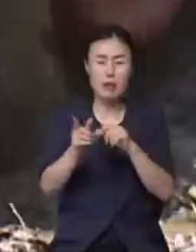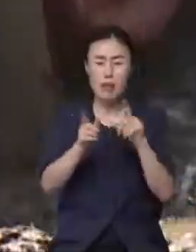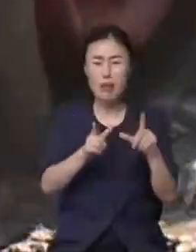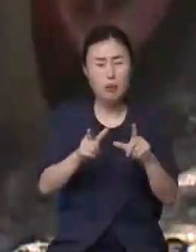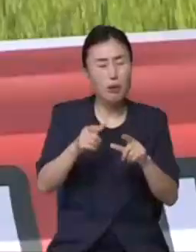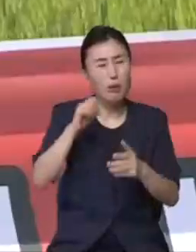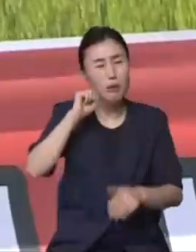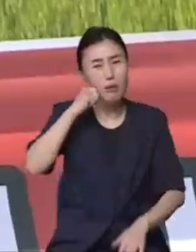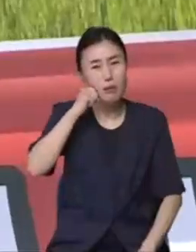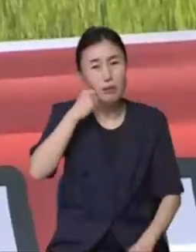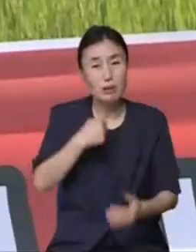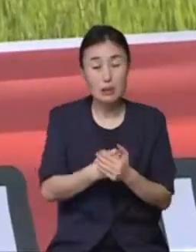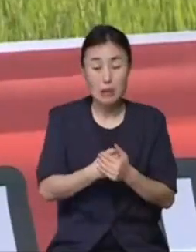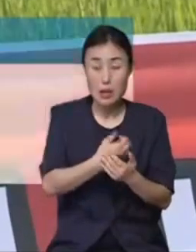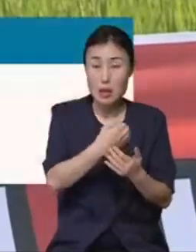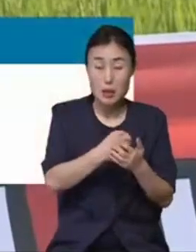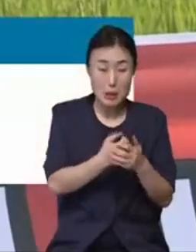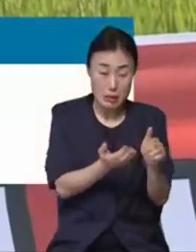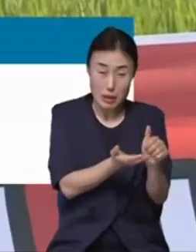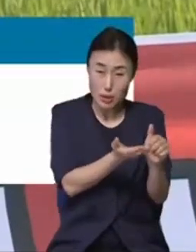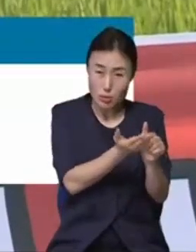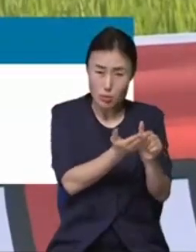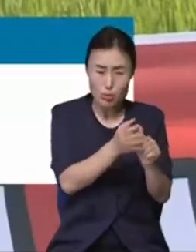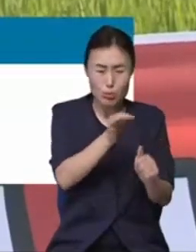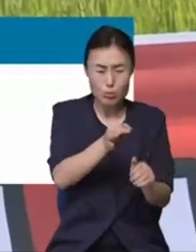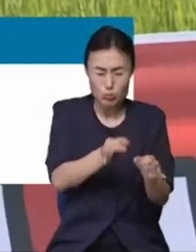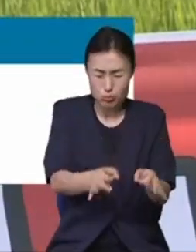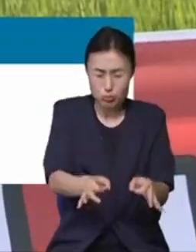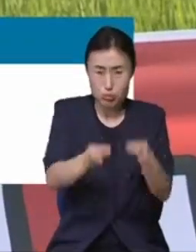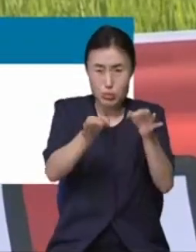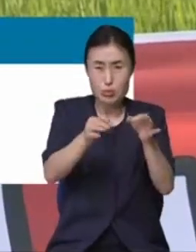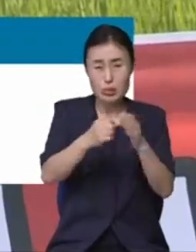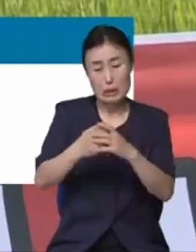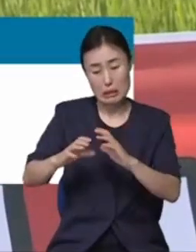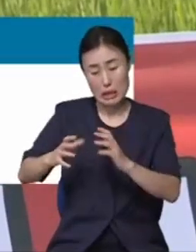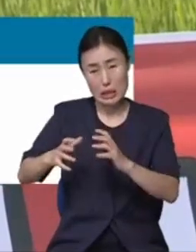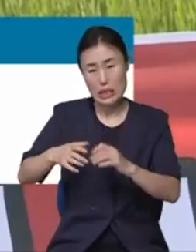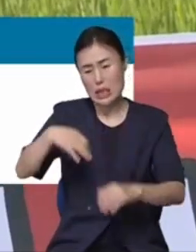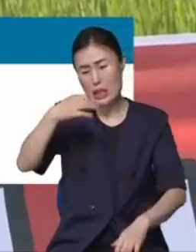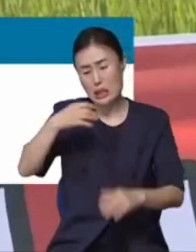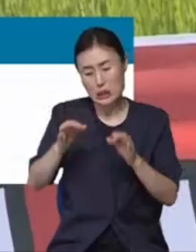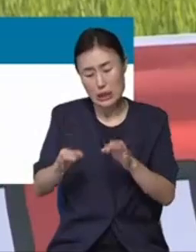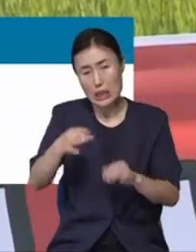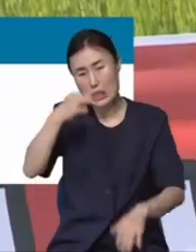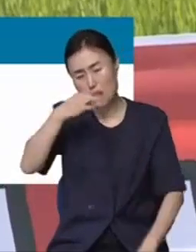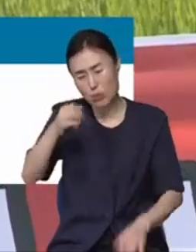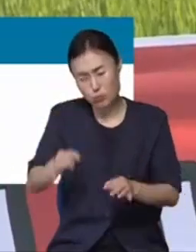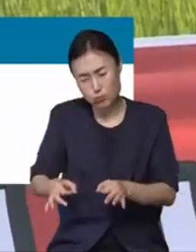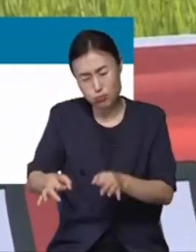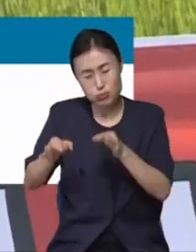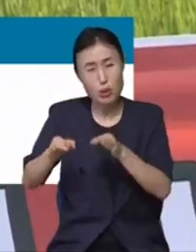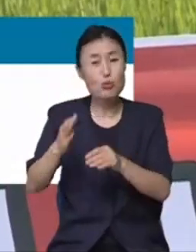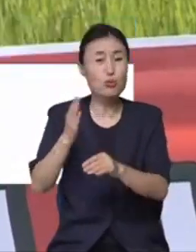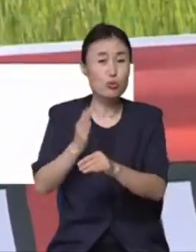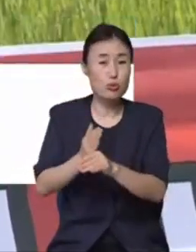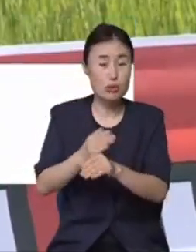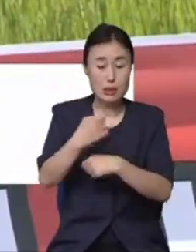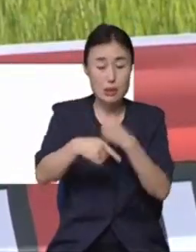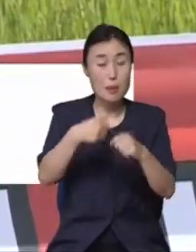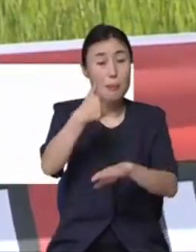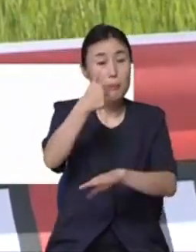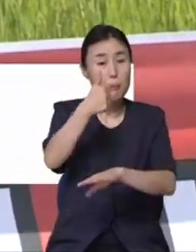놓였습니다. 생산비가 폭등해 있는 여건 속에서 또 전 세계적으로 이자가 폭등하고 있는 여건 속에서